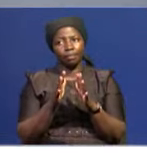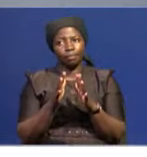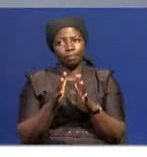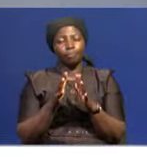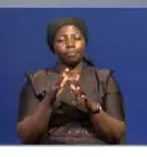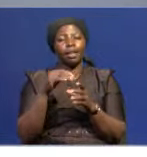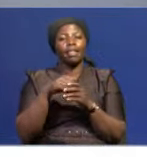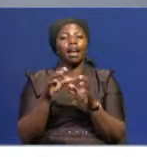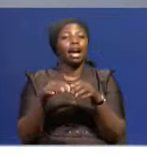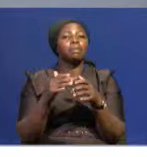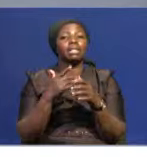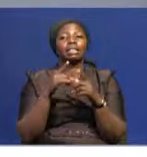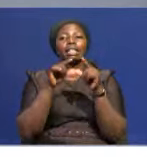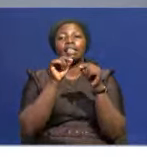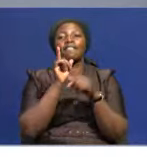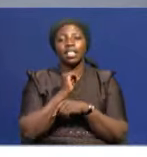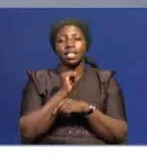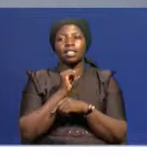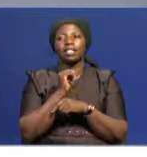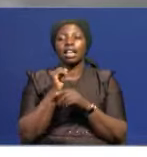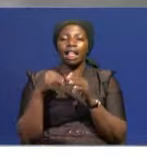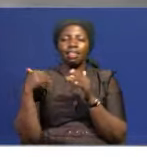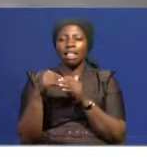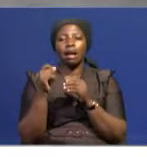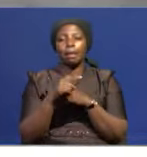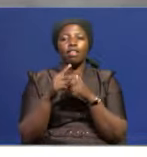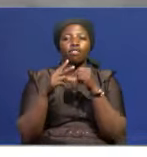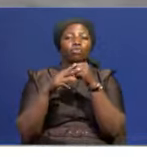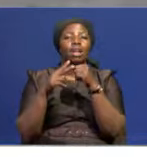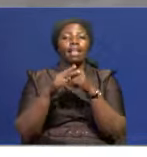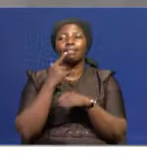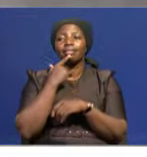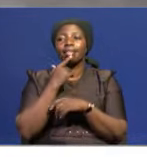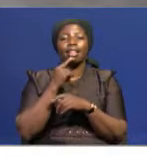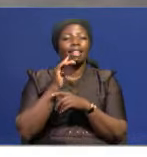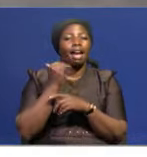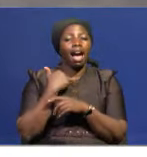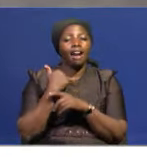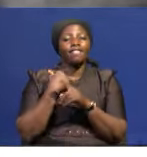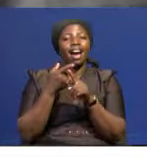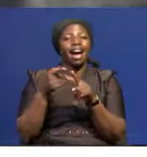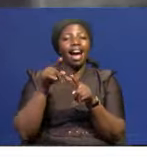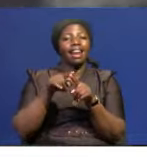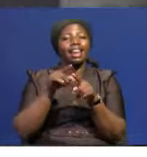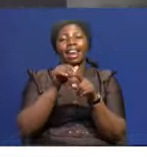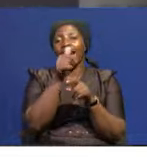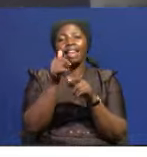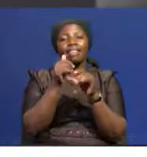Tingshen, alisema mpaka Julai walikuwa wameongeza mashine mpya